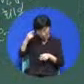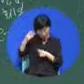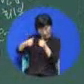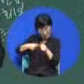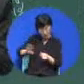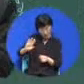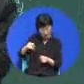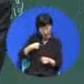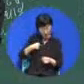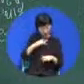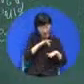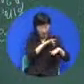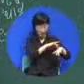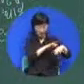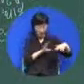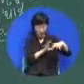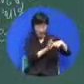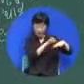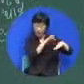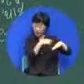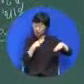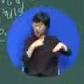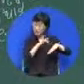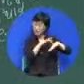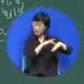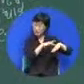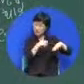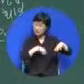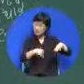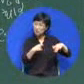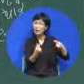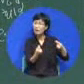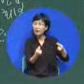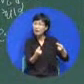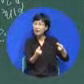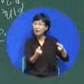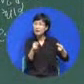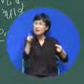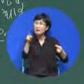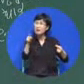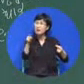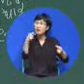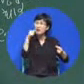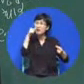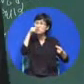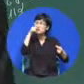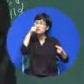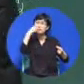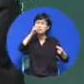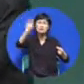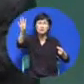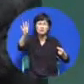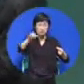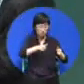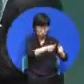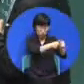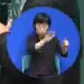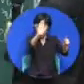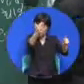같다 이러면 이거 할 필요 없어. 그때는 구타로 가야 돼요. 마귀 백성이니까. If you think that you are a child of the devil, then go ahead and do